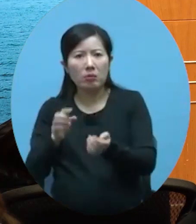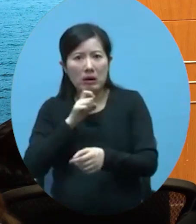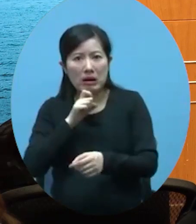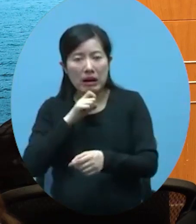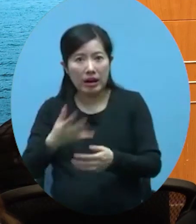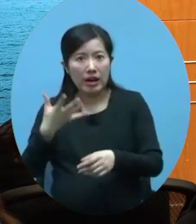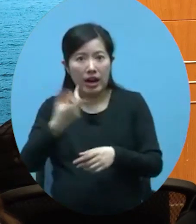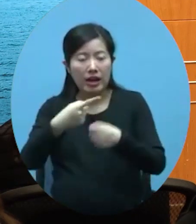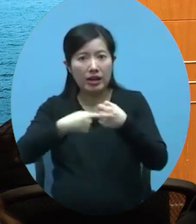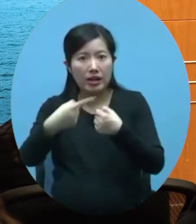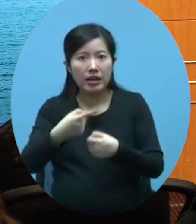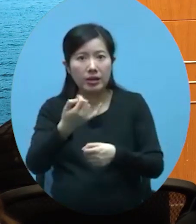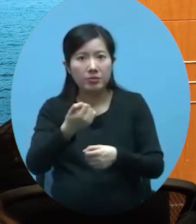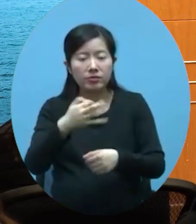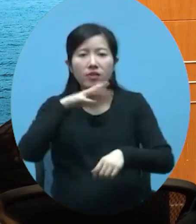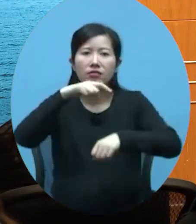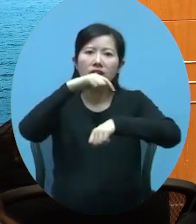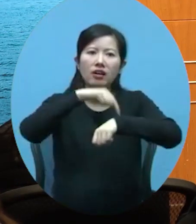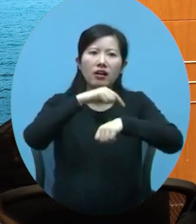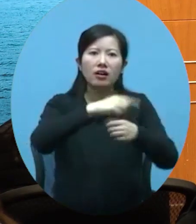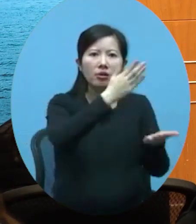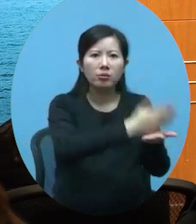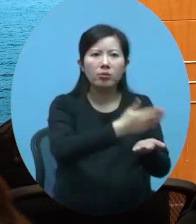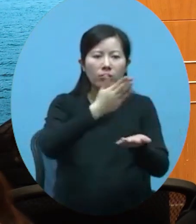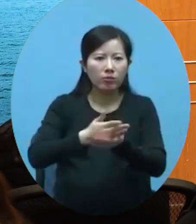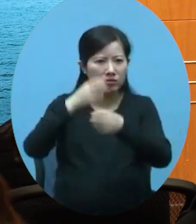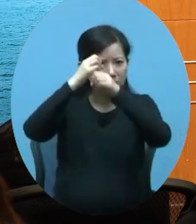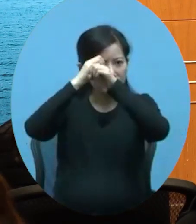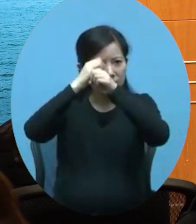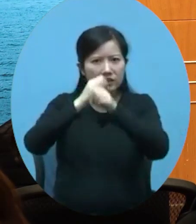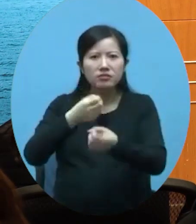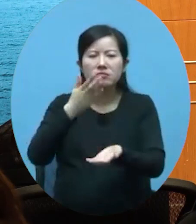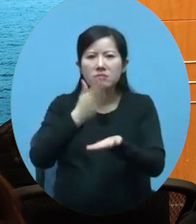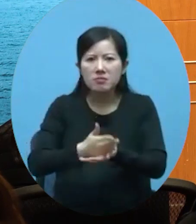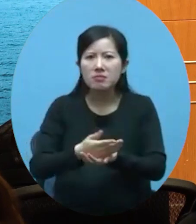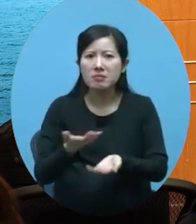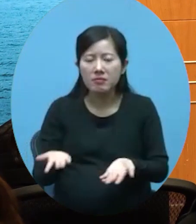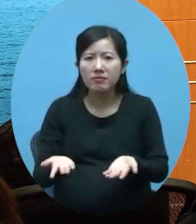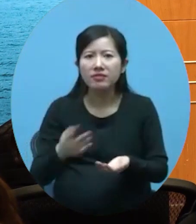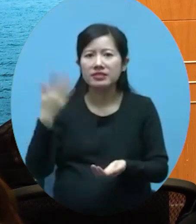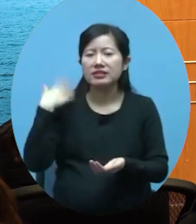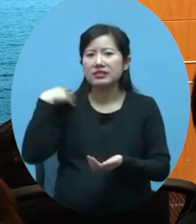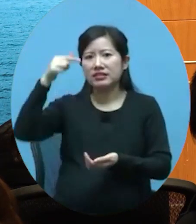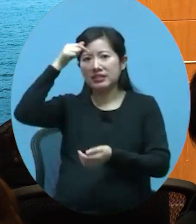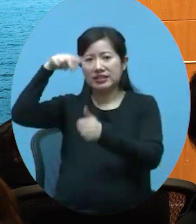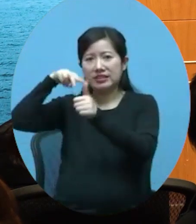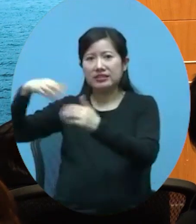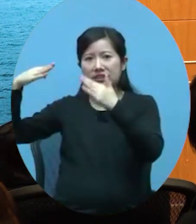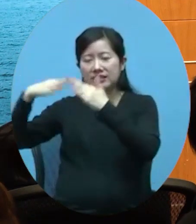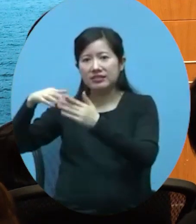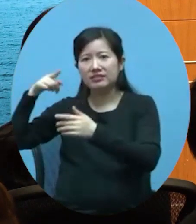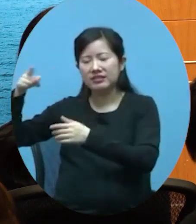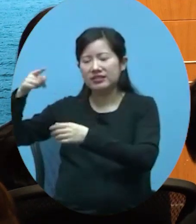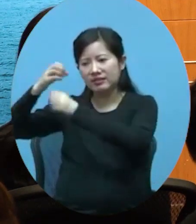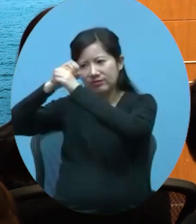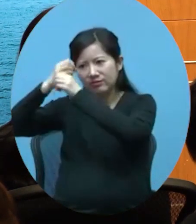可能是會得出不同結果那是不是代表其實可能之前衛生署或者醫工局做過一些測試那些人是驗不到